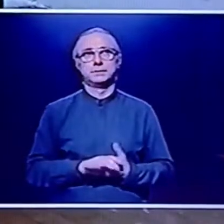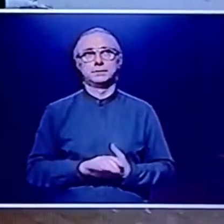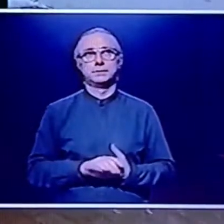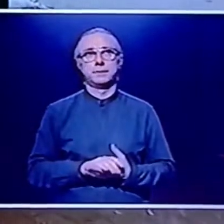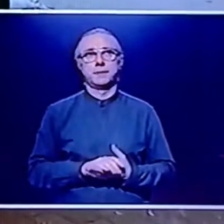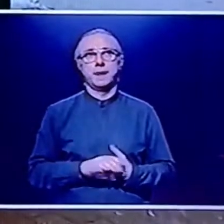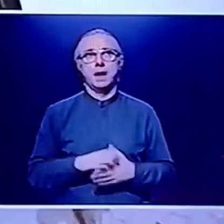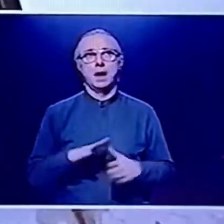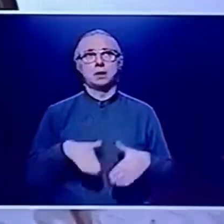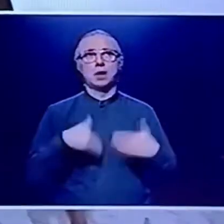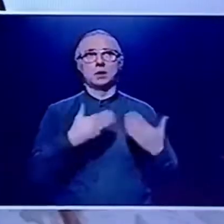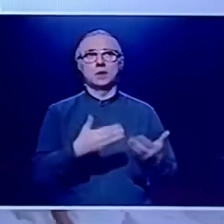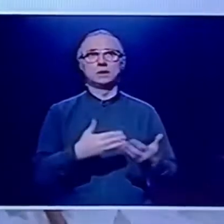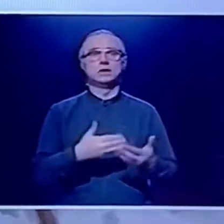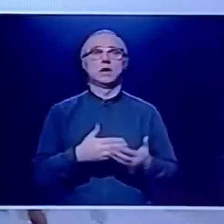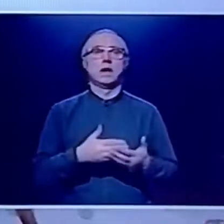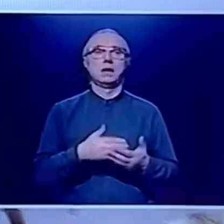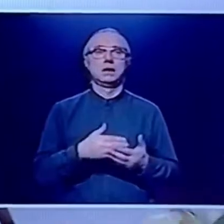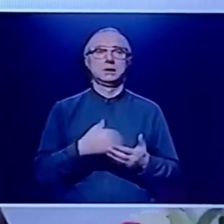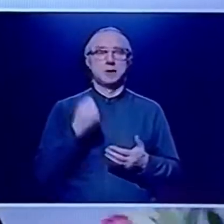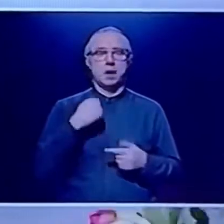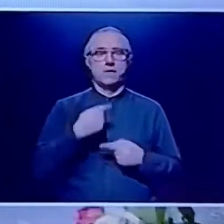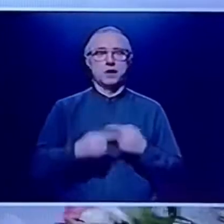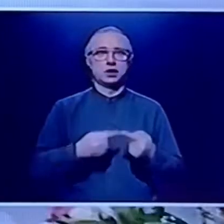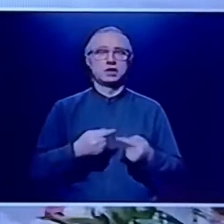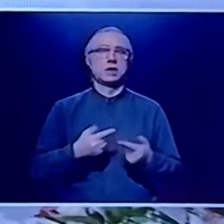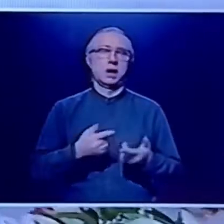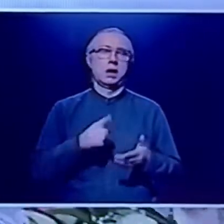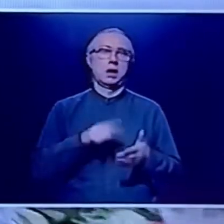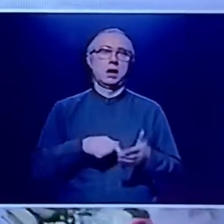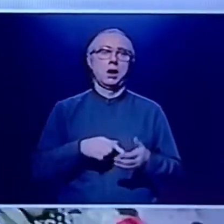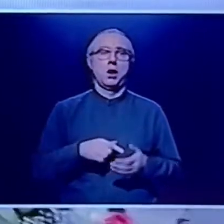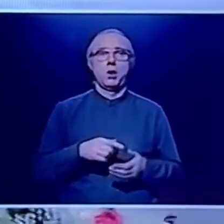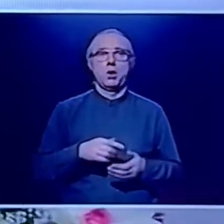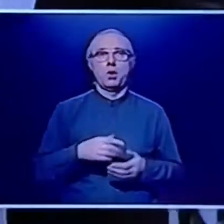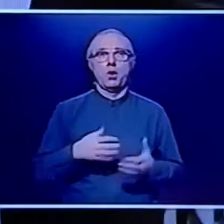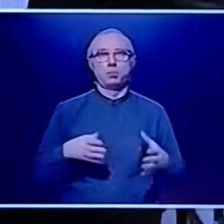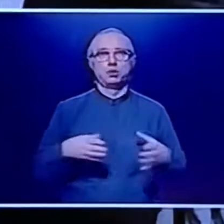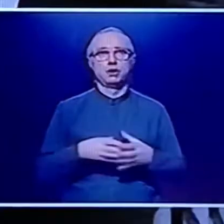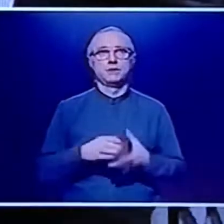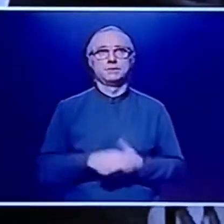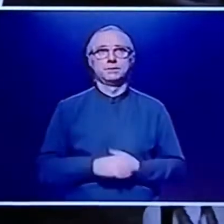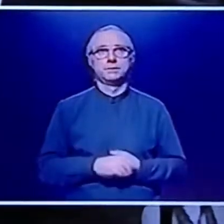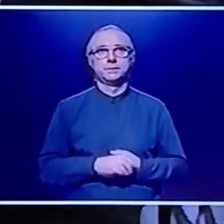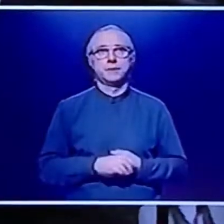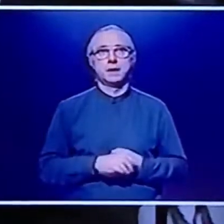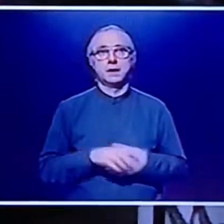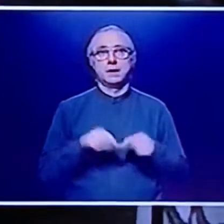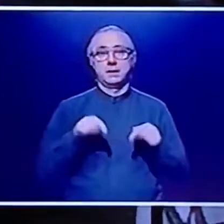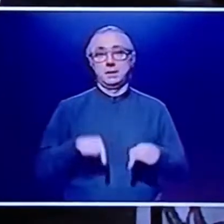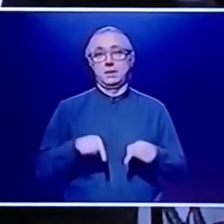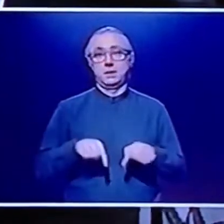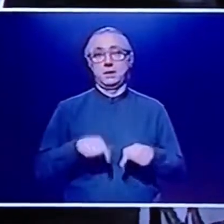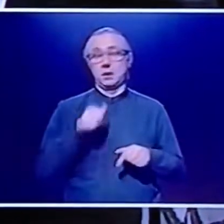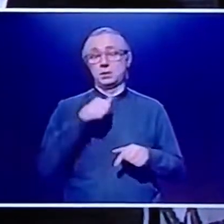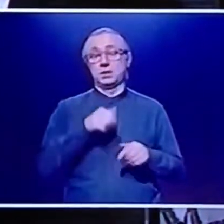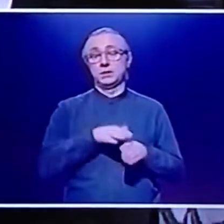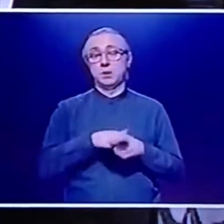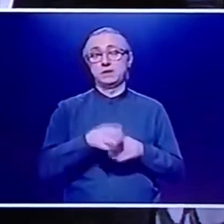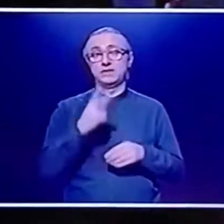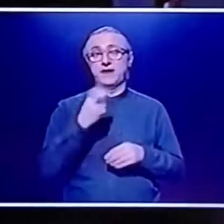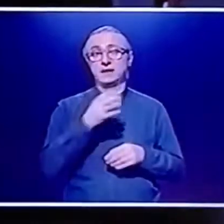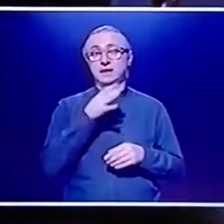старообрядческой общине. 23 января 2021 года исполнилось 200 лет со дня